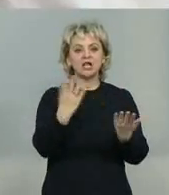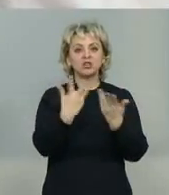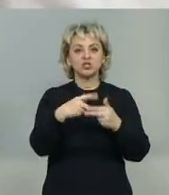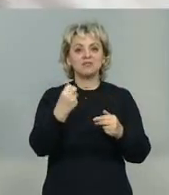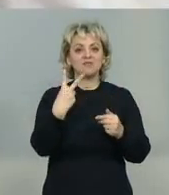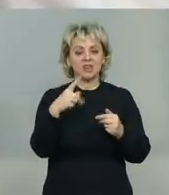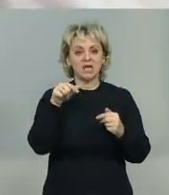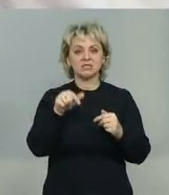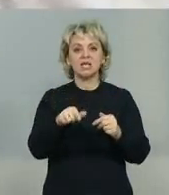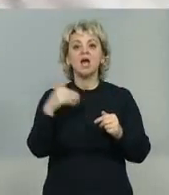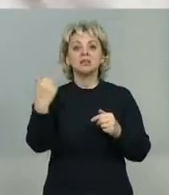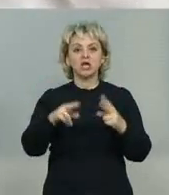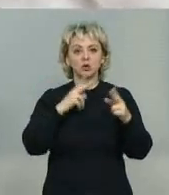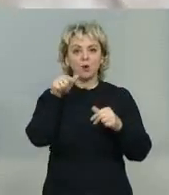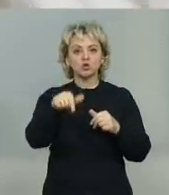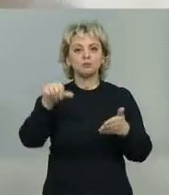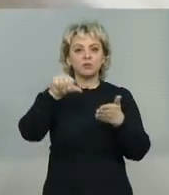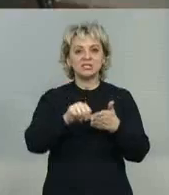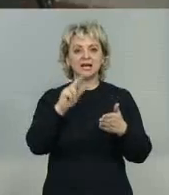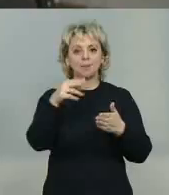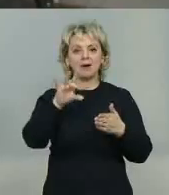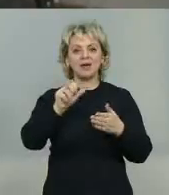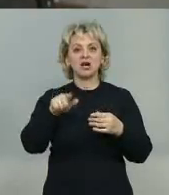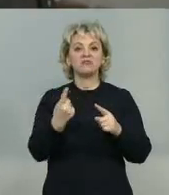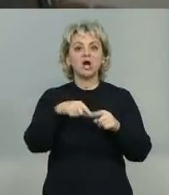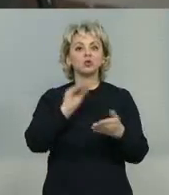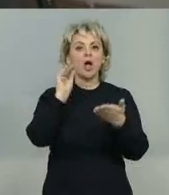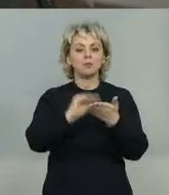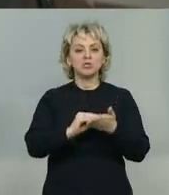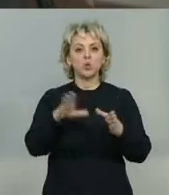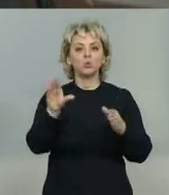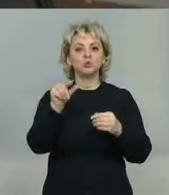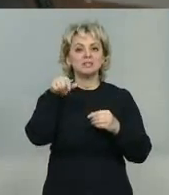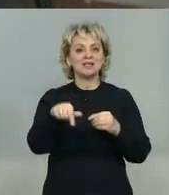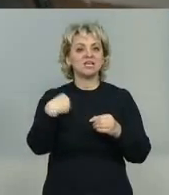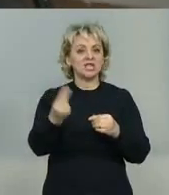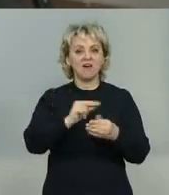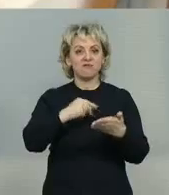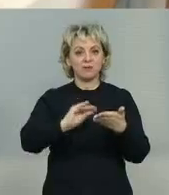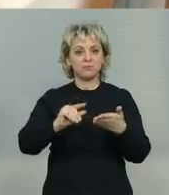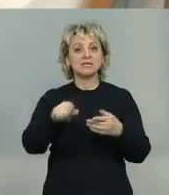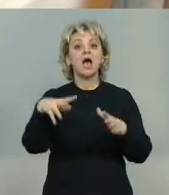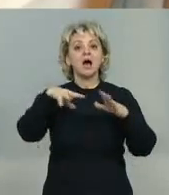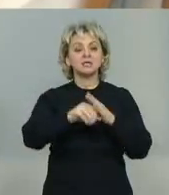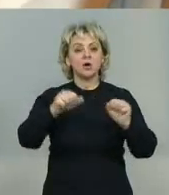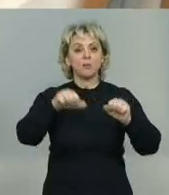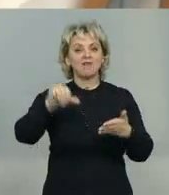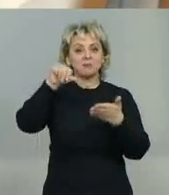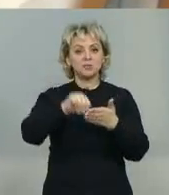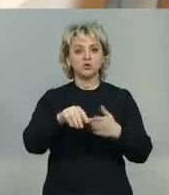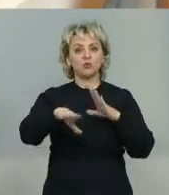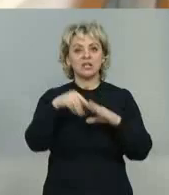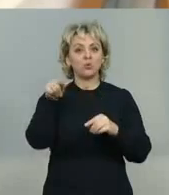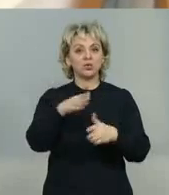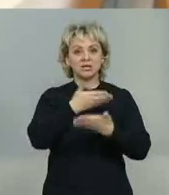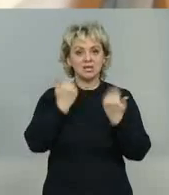насчитали 12. На них пожаловался представитель КПРФ, который обозначил, удостоверение им не выписывал, а значит, права присутствия на